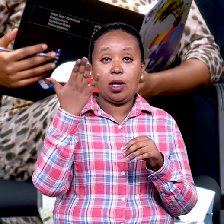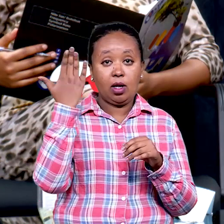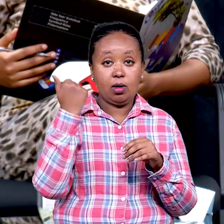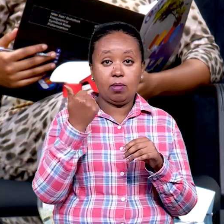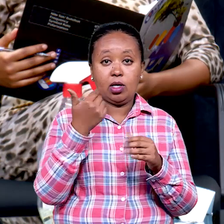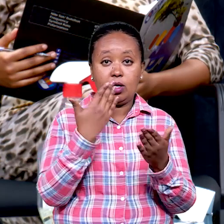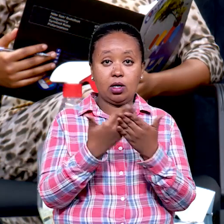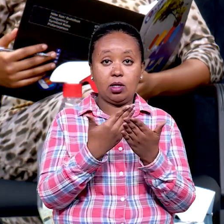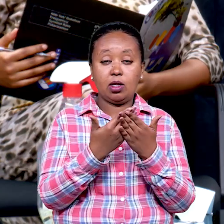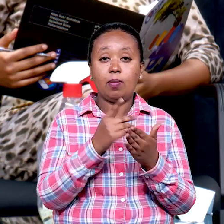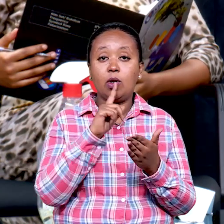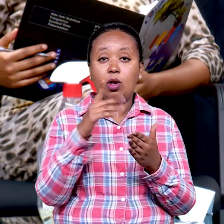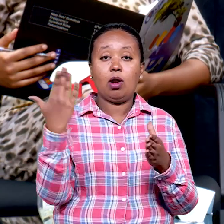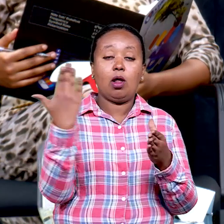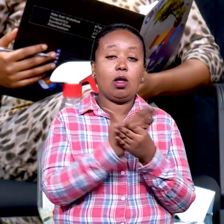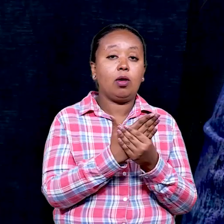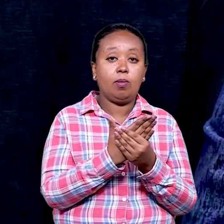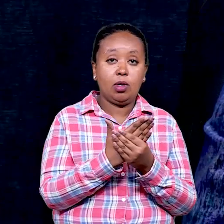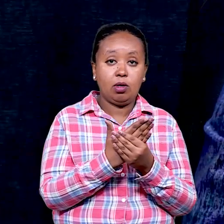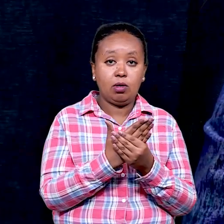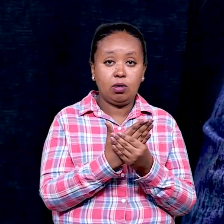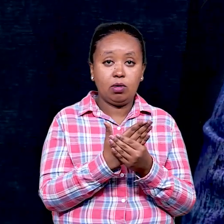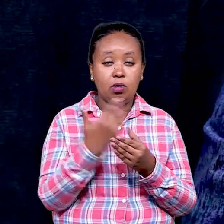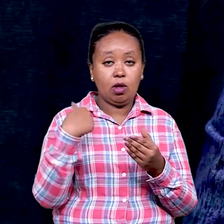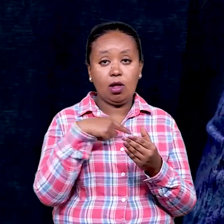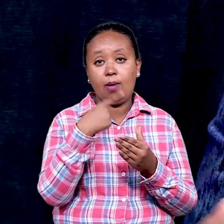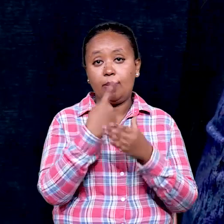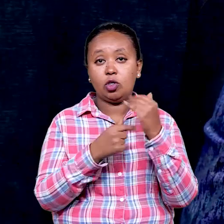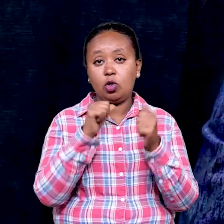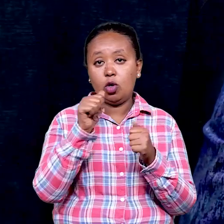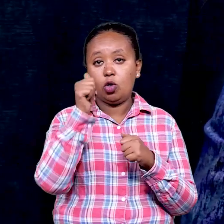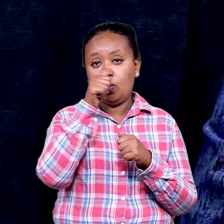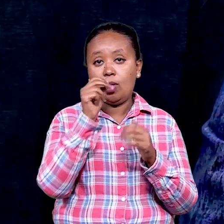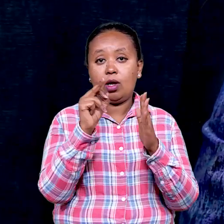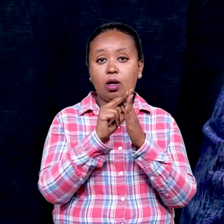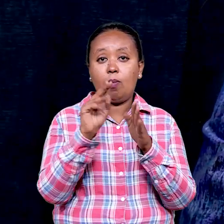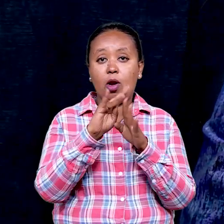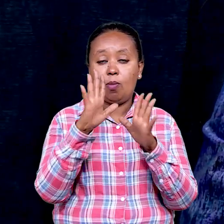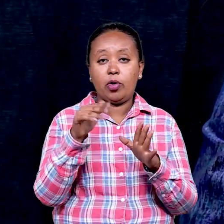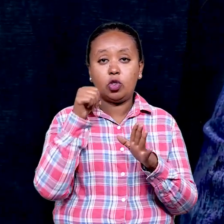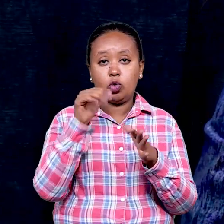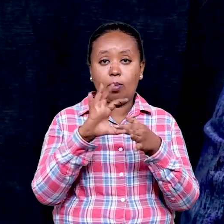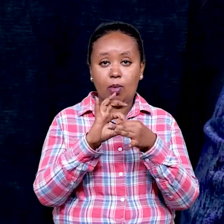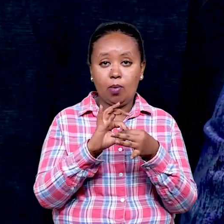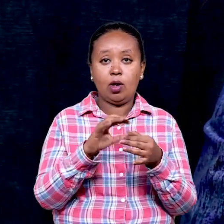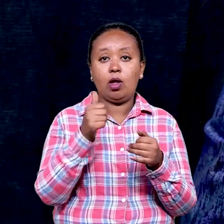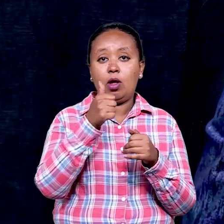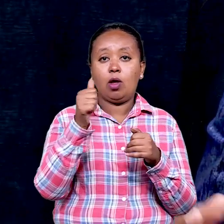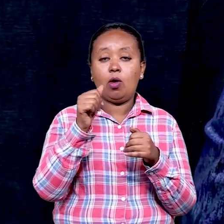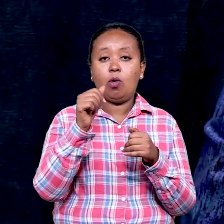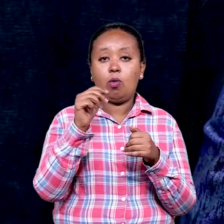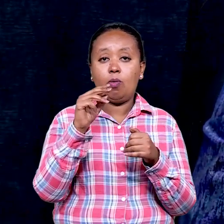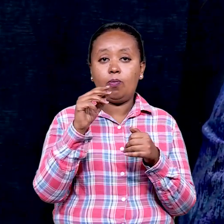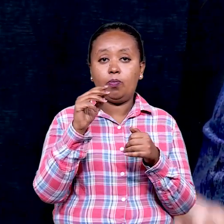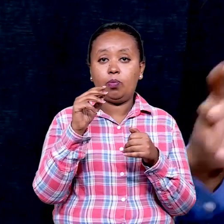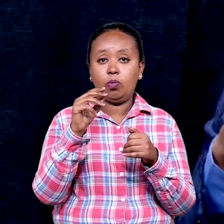የነበረንን ገንዘብ ነው ያገደብን። የእኛም ብቻ አይደለም፣ የኢትዮጵያ ህግ ባለሙያ ሴቶች ማህበር ኤውላ